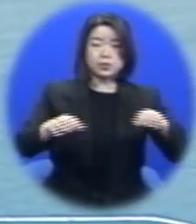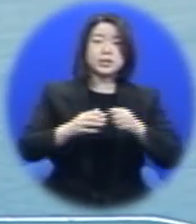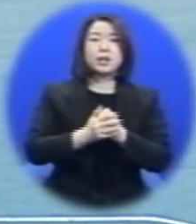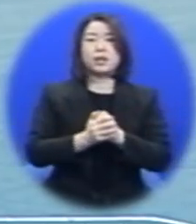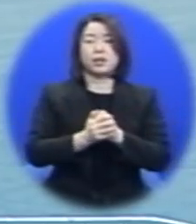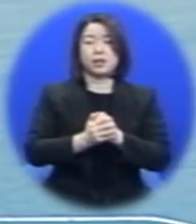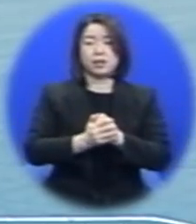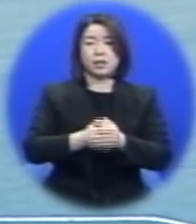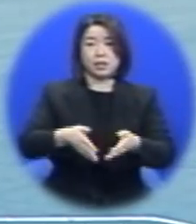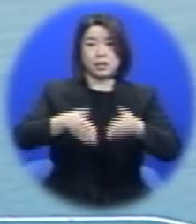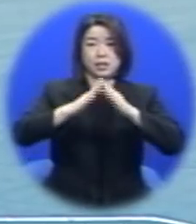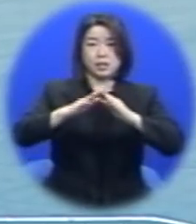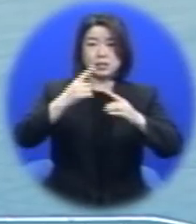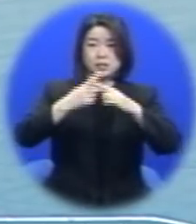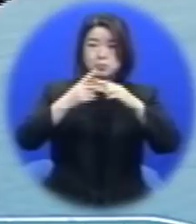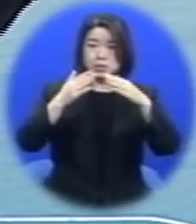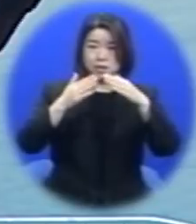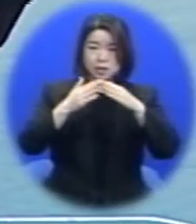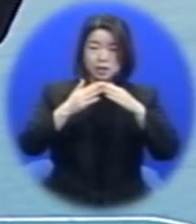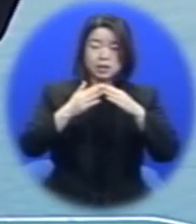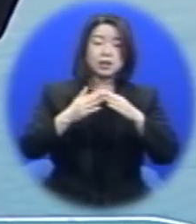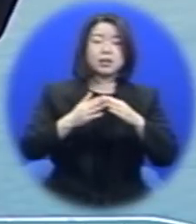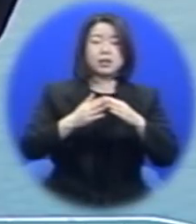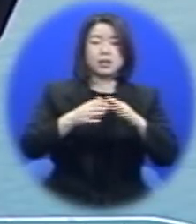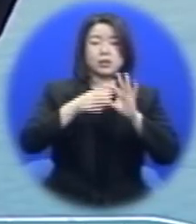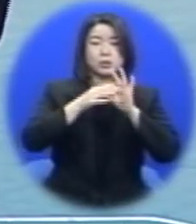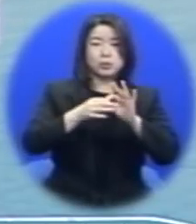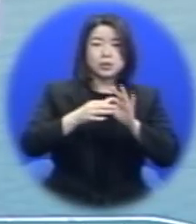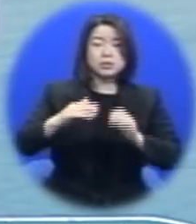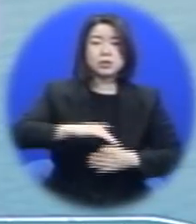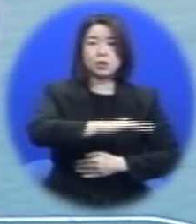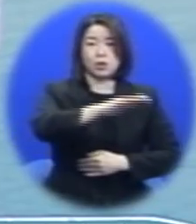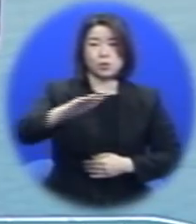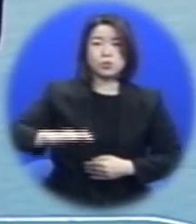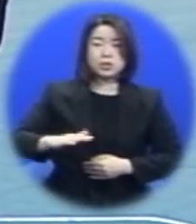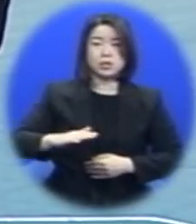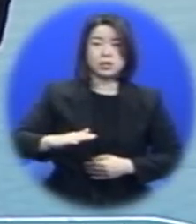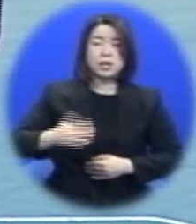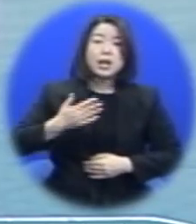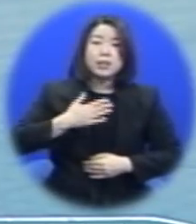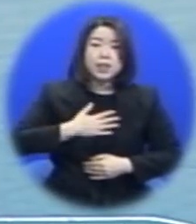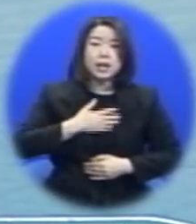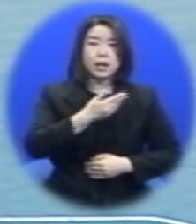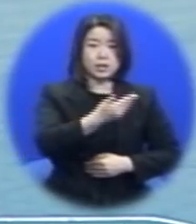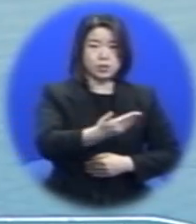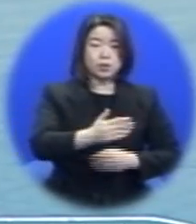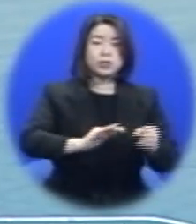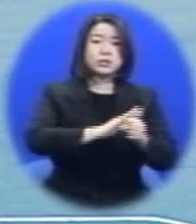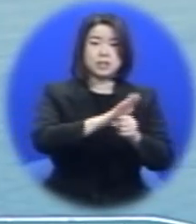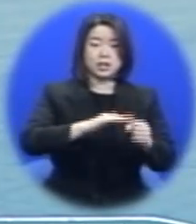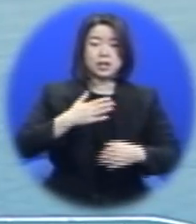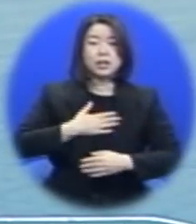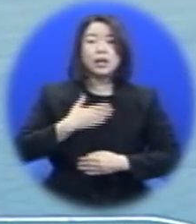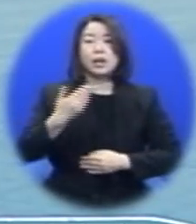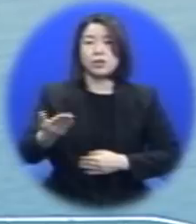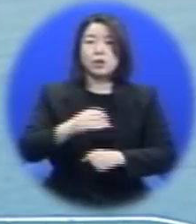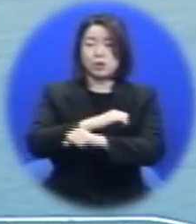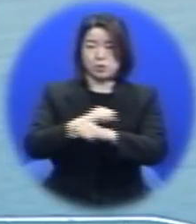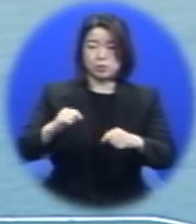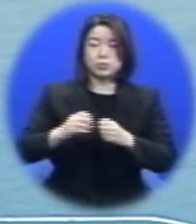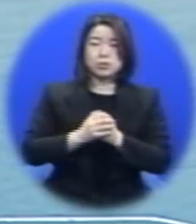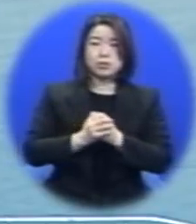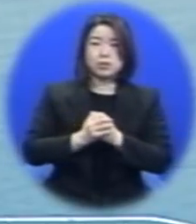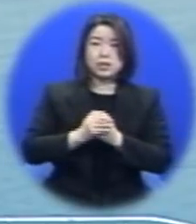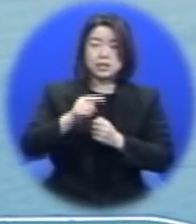곳곳에 세워져 있는 십자가를 통해서 우리는 내가 너를 용서한다, 내가 너를 사랑한다 하는